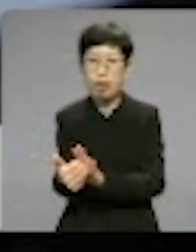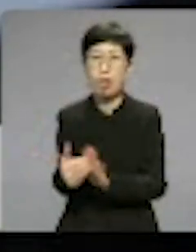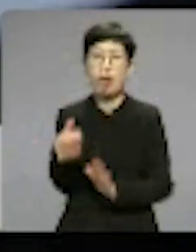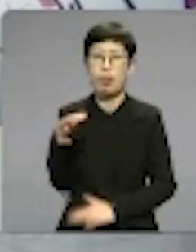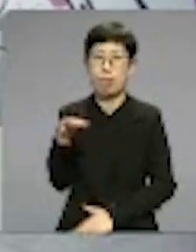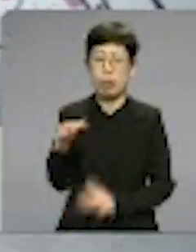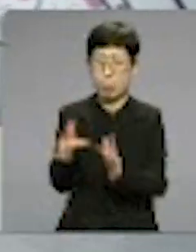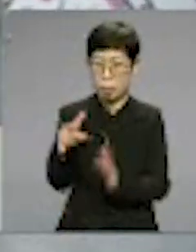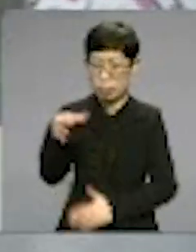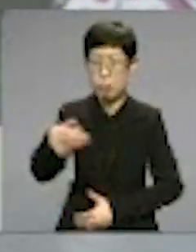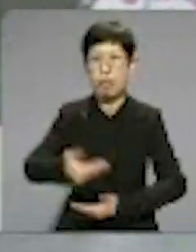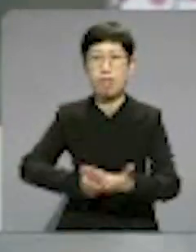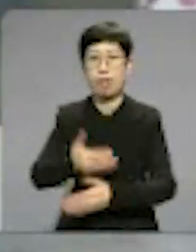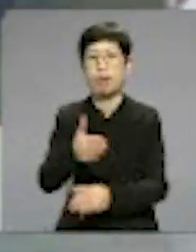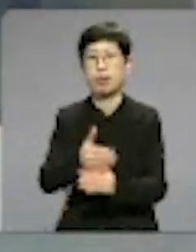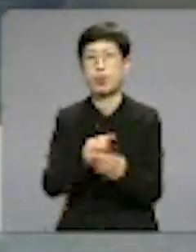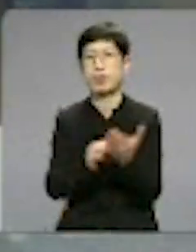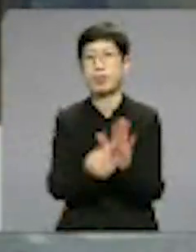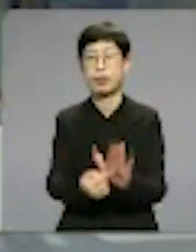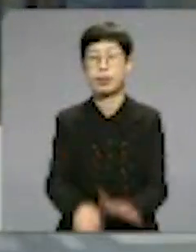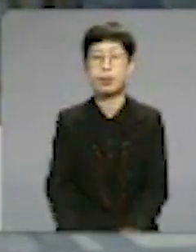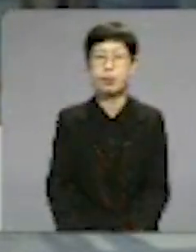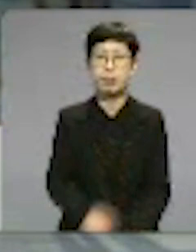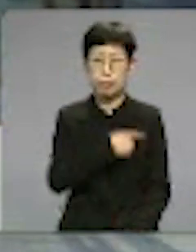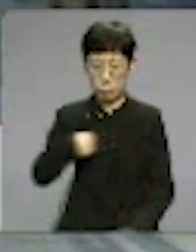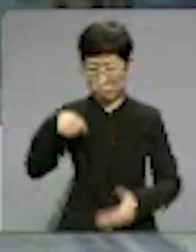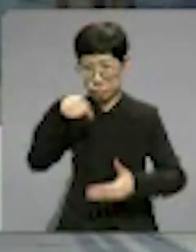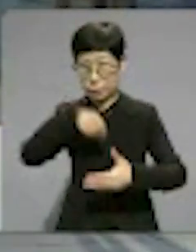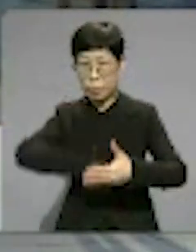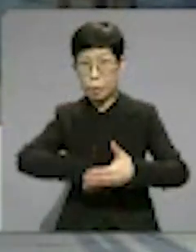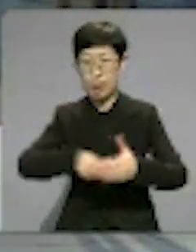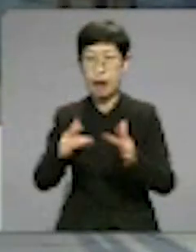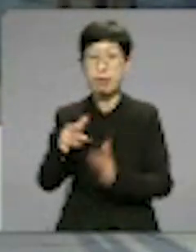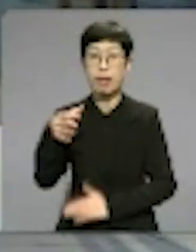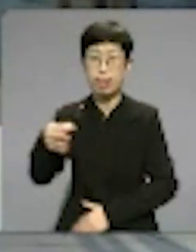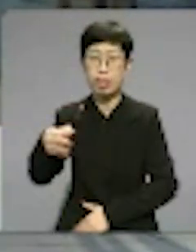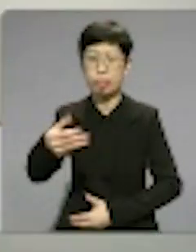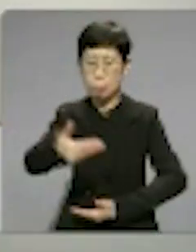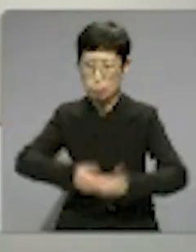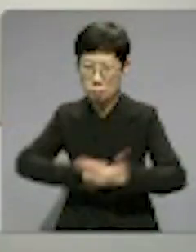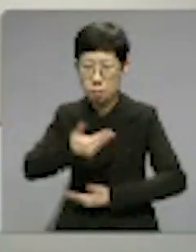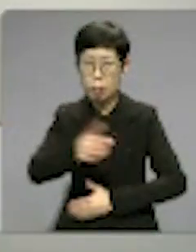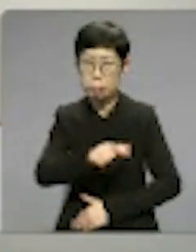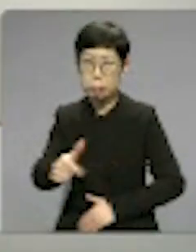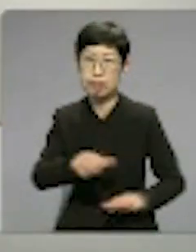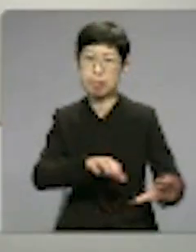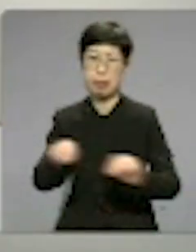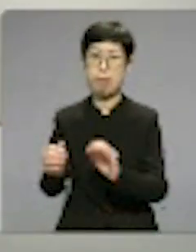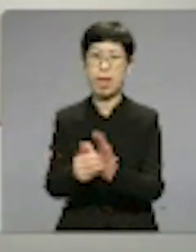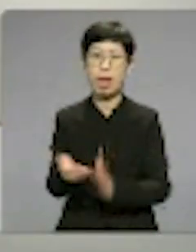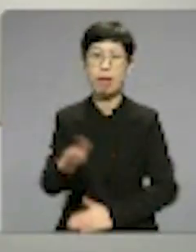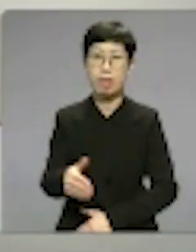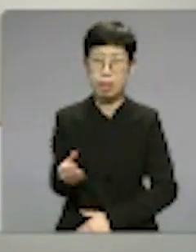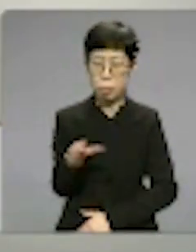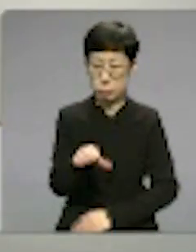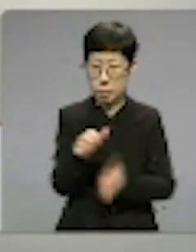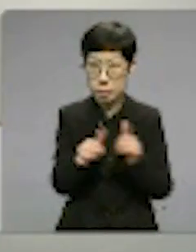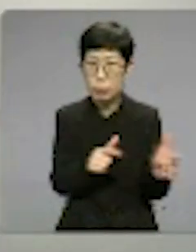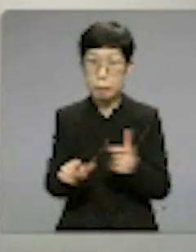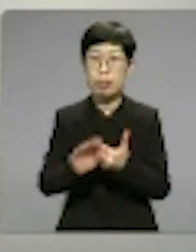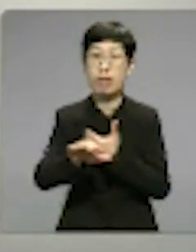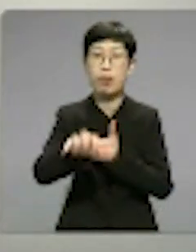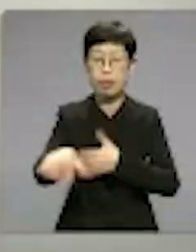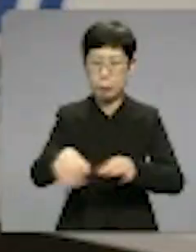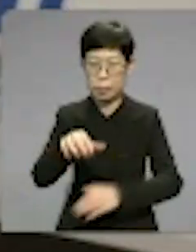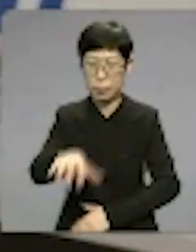가상 화폐를 거래하고 있다고 전했습니다 중국내 가상화폐 거래와 채굴은 금지됐지만 투자자들이 장회 시장이나